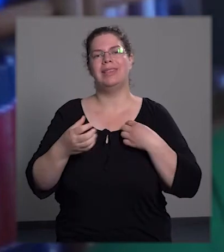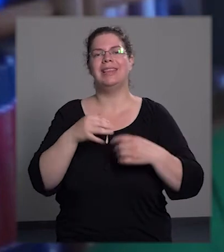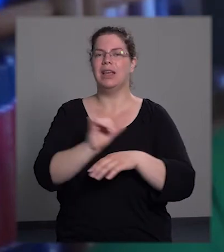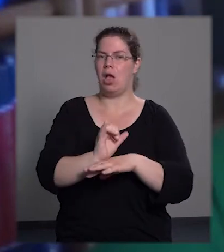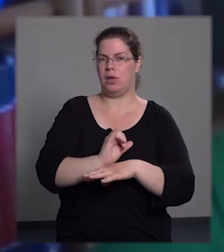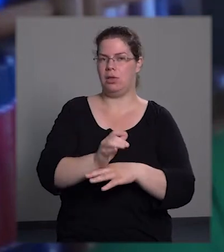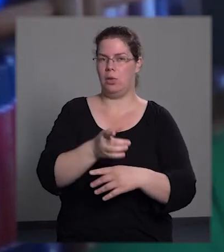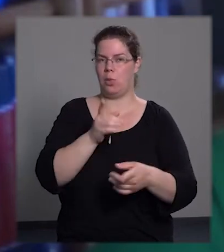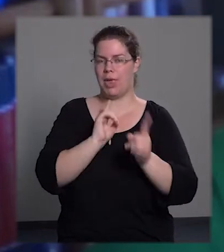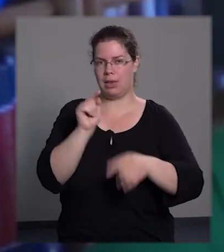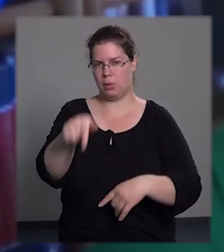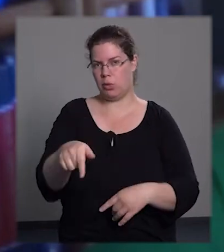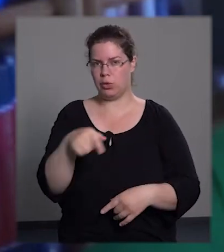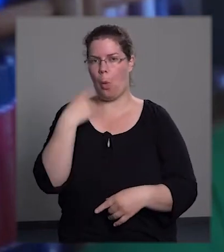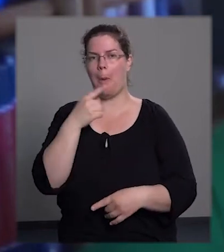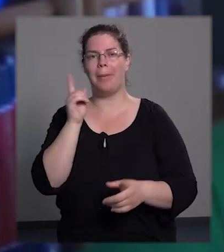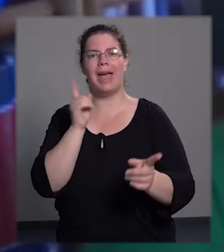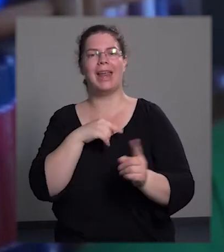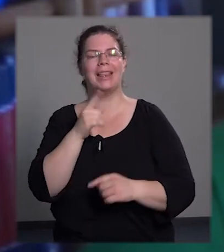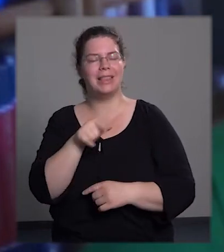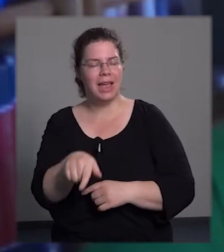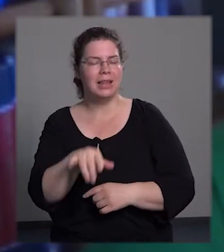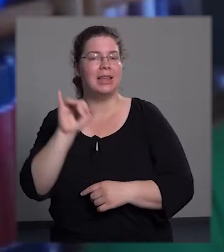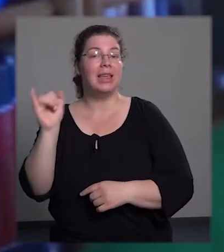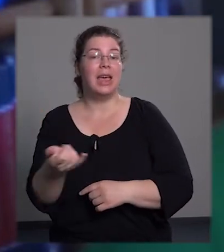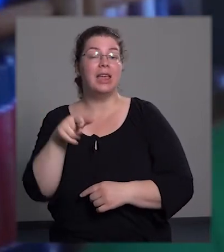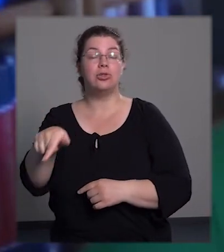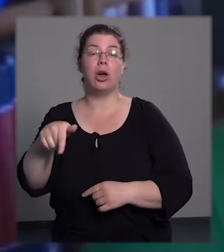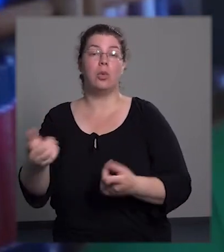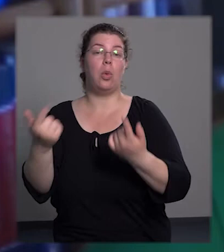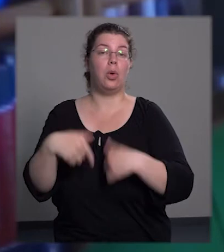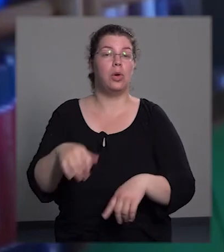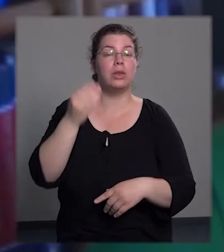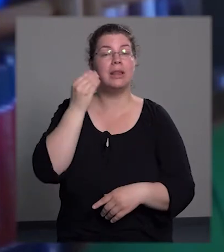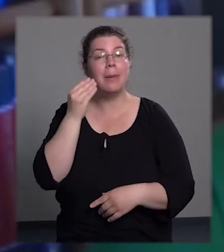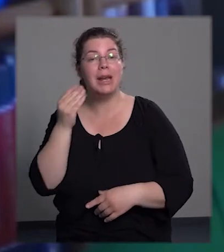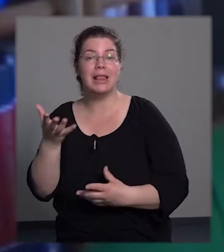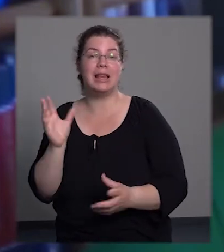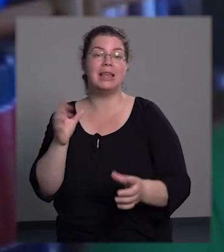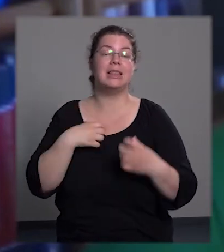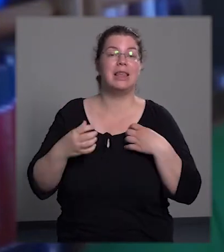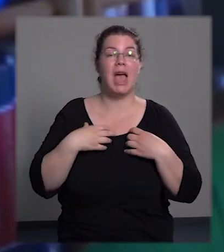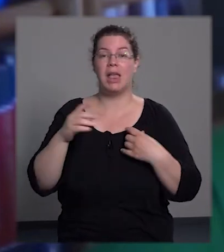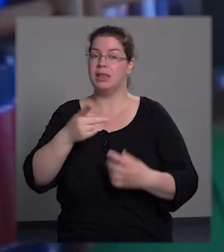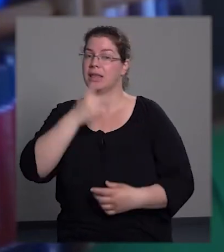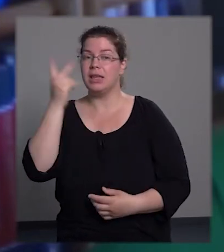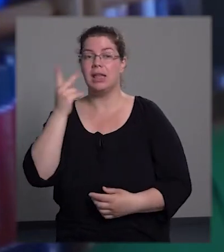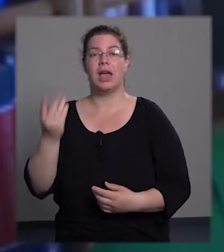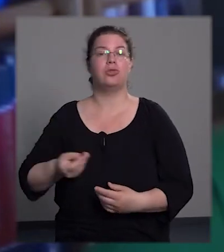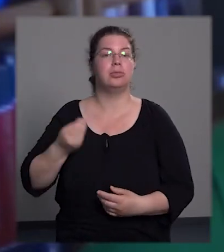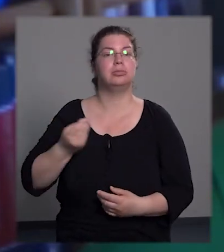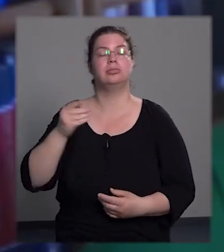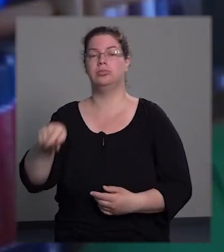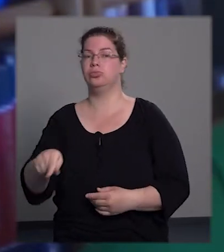97%-ban operetteket. És akkor jött a Debreceni Színház, ami nagyon-nagyon híres társulat volt, nagyon csodálatos